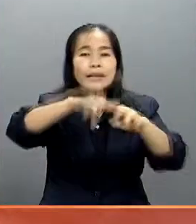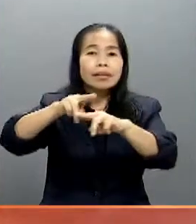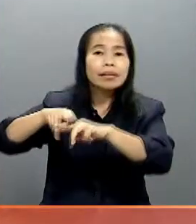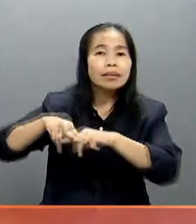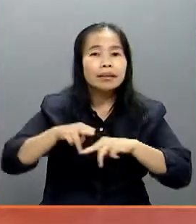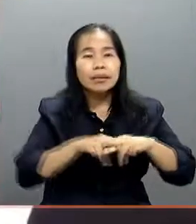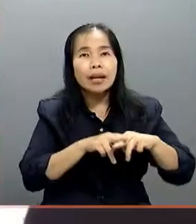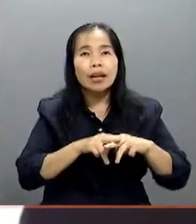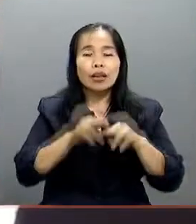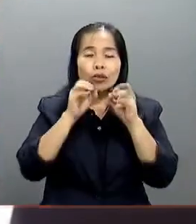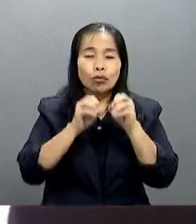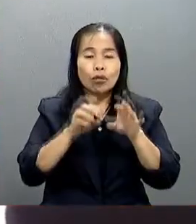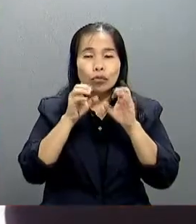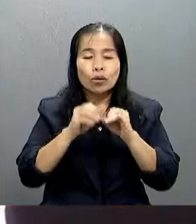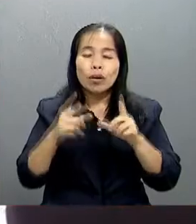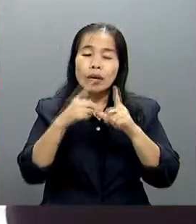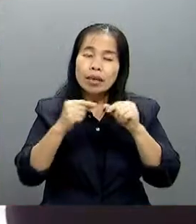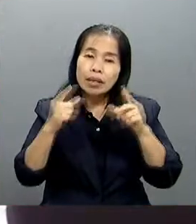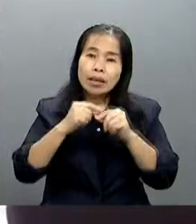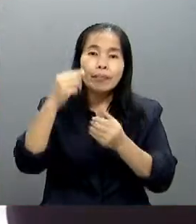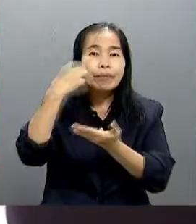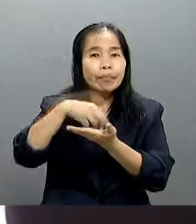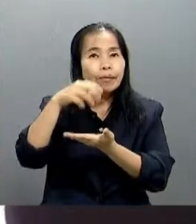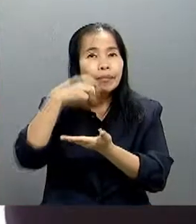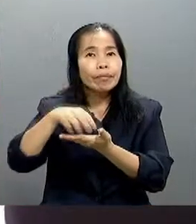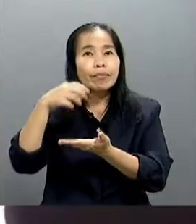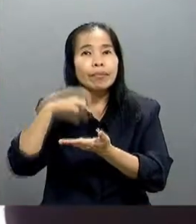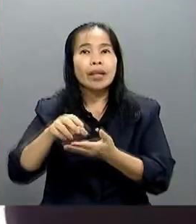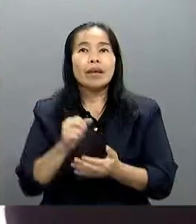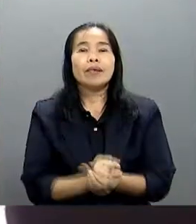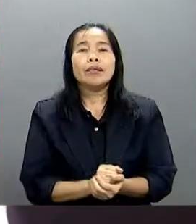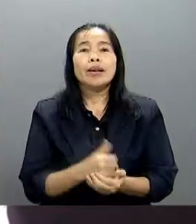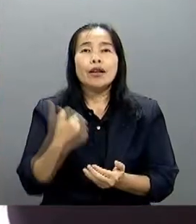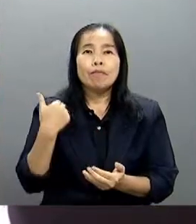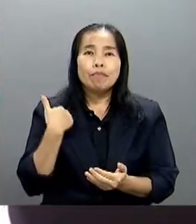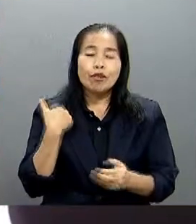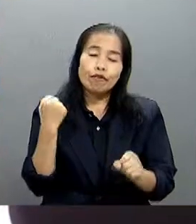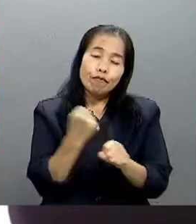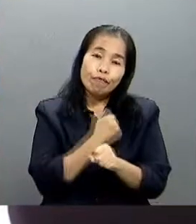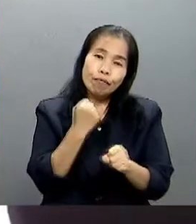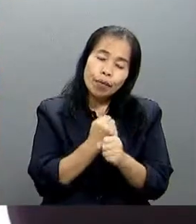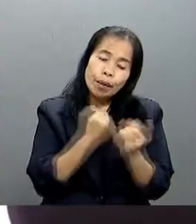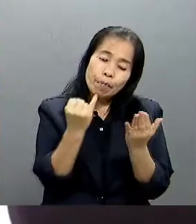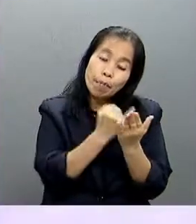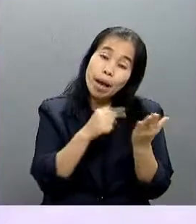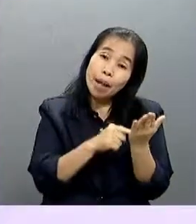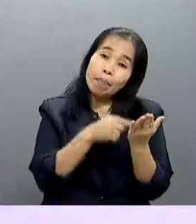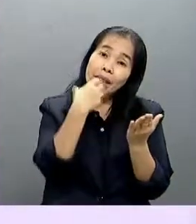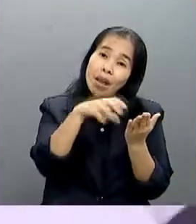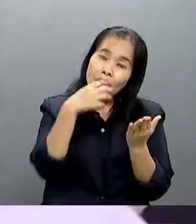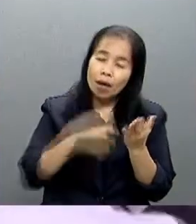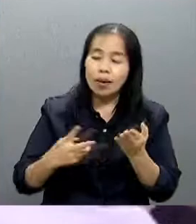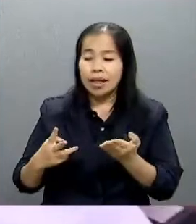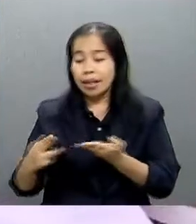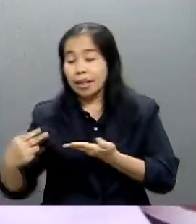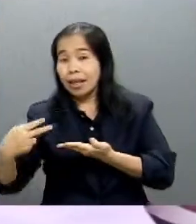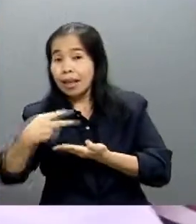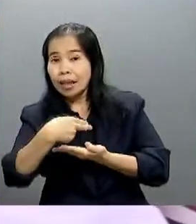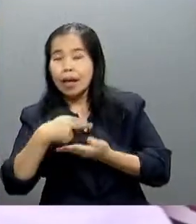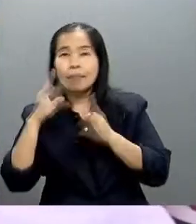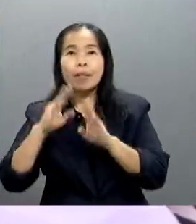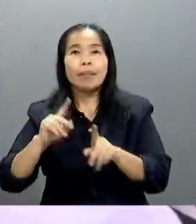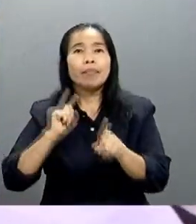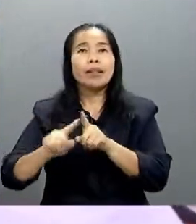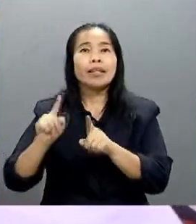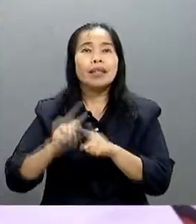องวัฒนธรรมอีสานมีทั้งการฝึกเล่าเรื่องผ่านภาพวาดและการตัดกระดาษลายอีสานที่หอศิลปะวัฒนธ